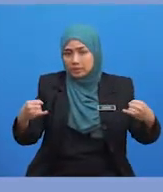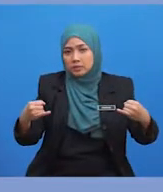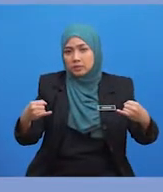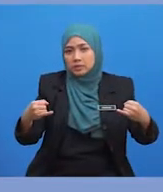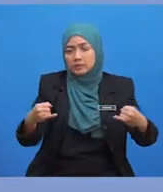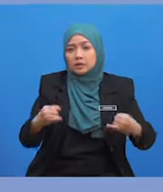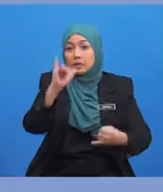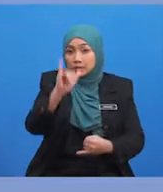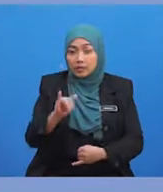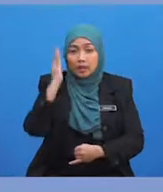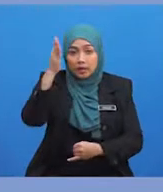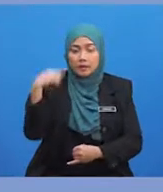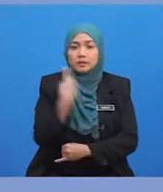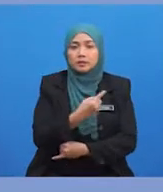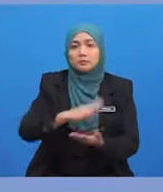virus,